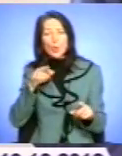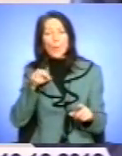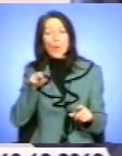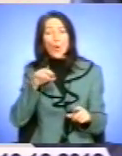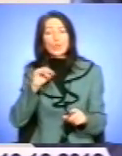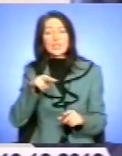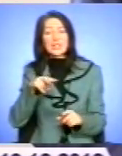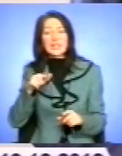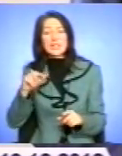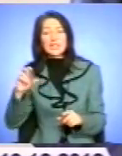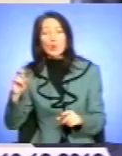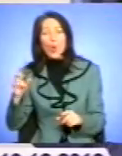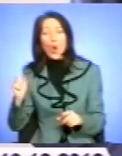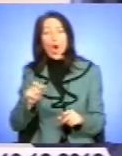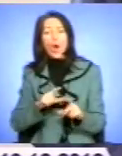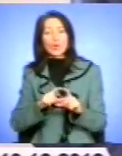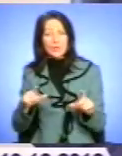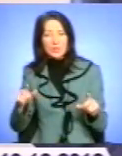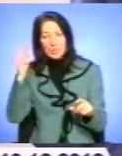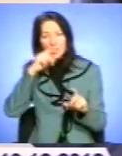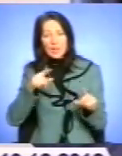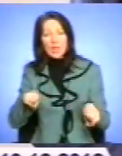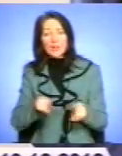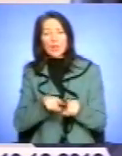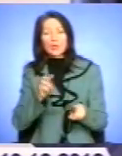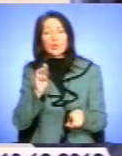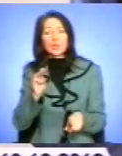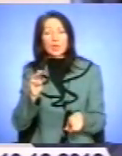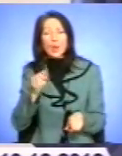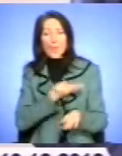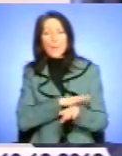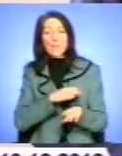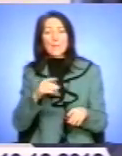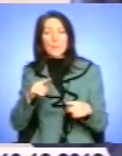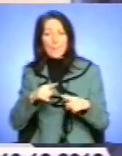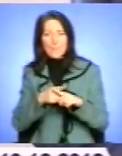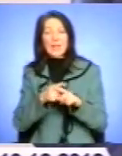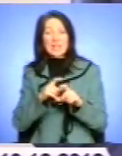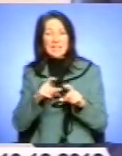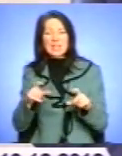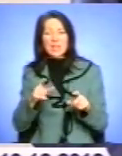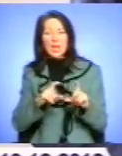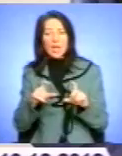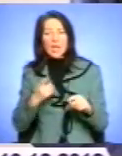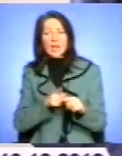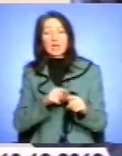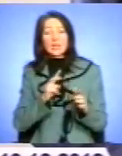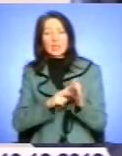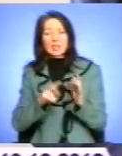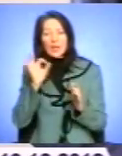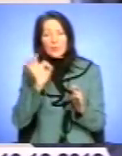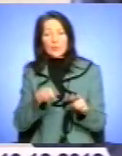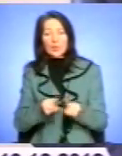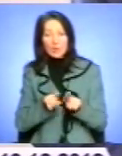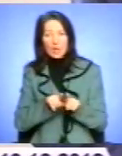університету, а також Свято-Кшиська політехніка, яка на 80% перекликається по своїх напрямках і